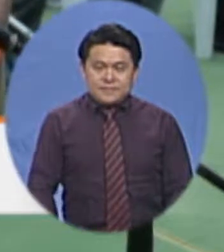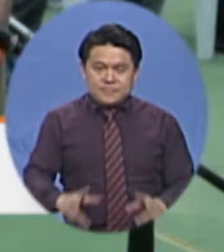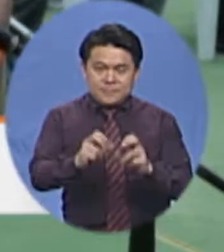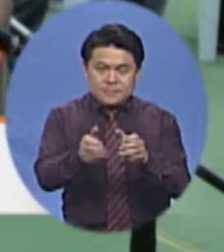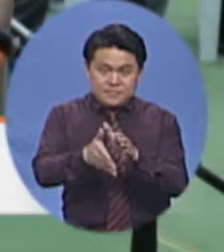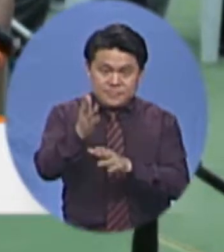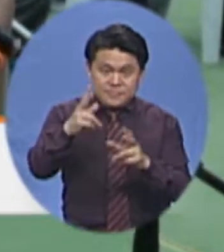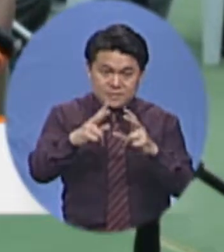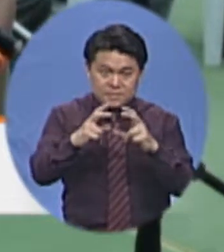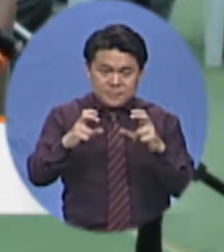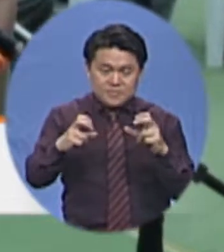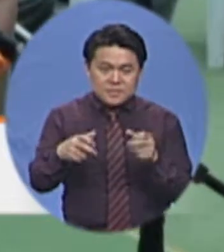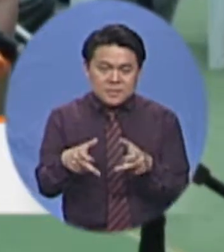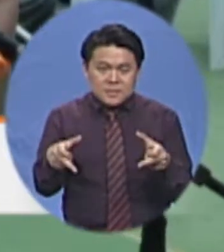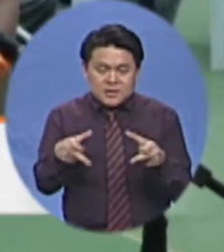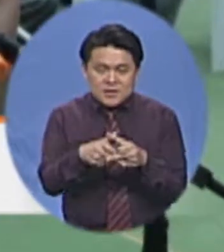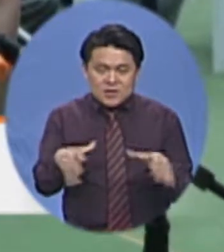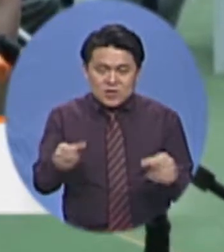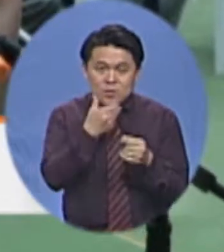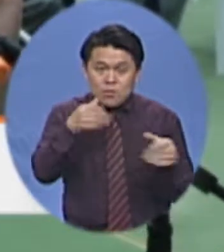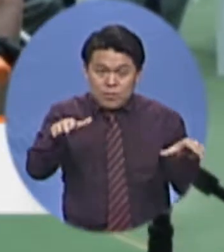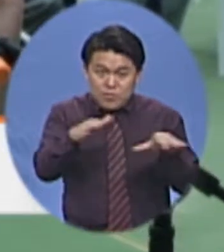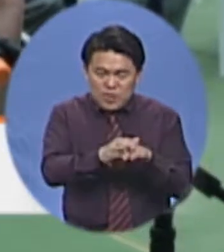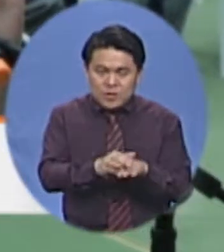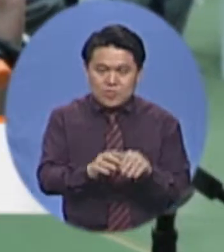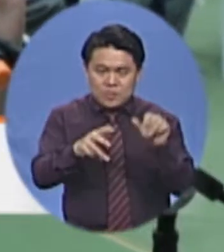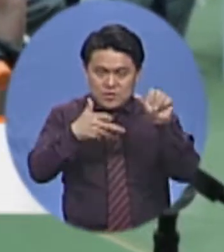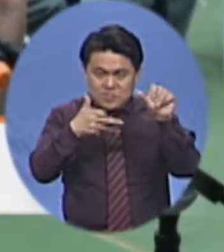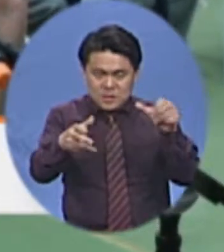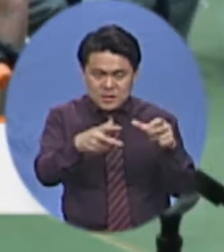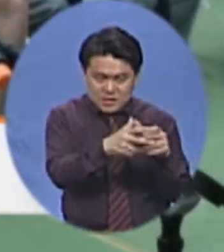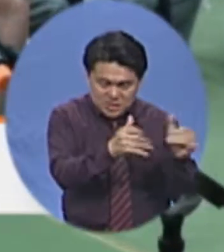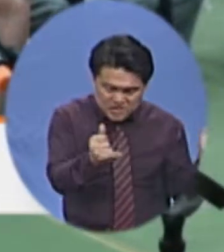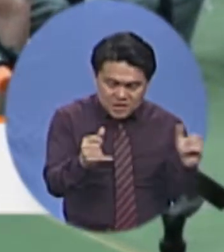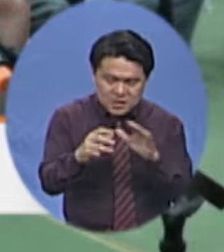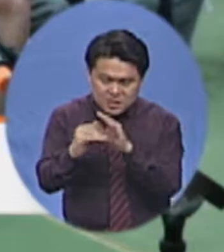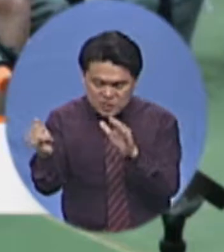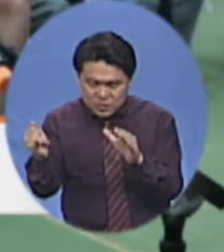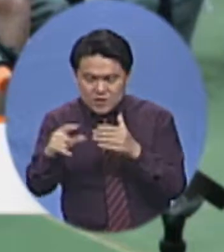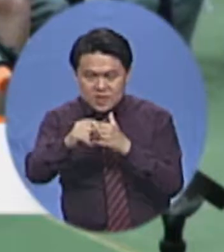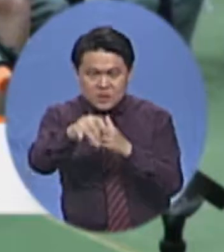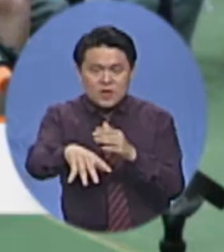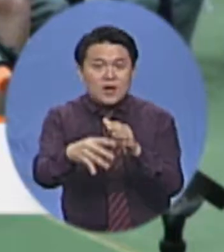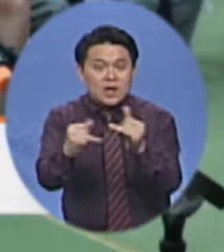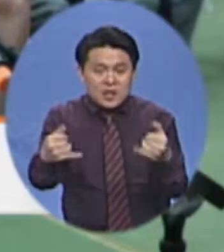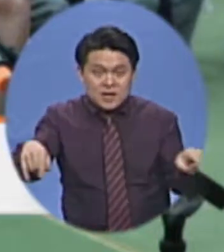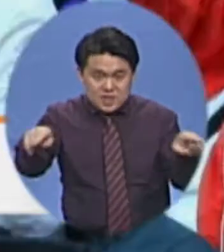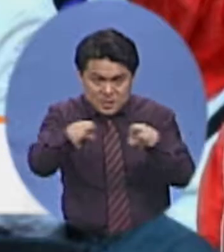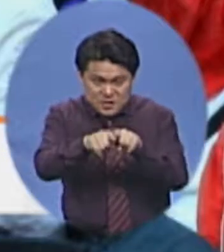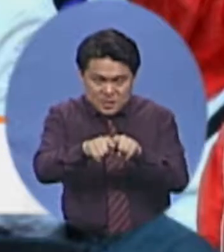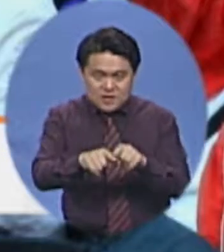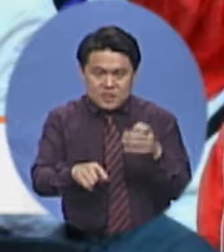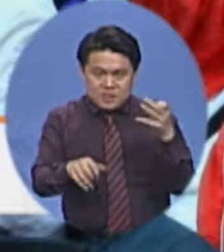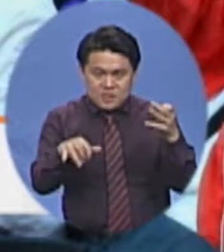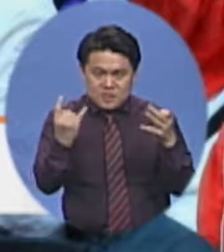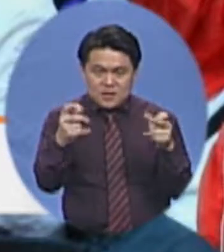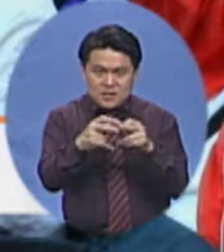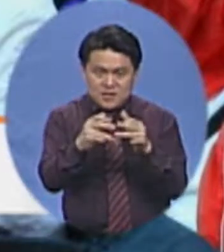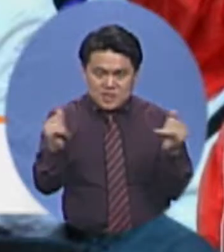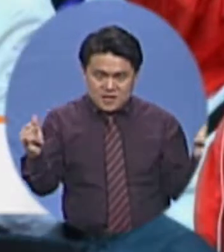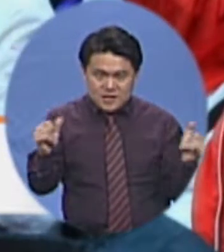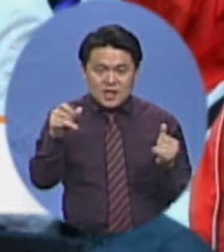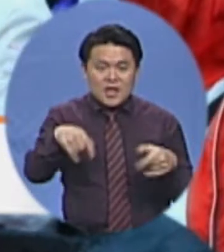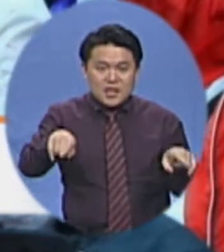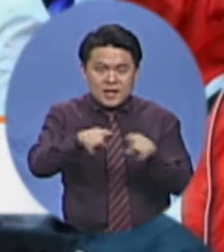성남시 장애인 종합복지관은 지난 18일 장애인 이용인과 가족 그리고 지역 주민이 함께 즐기는 제14회